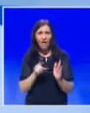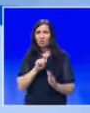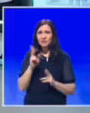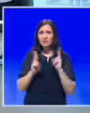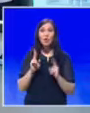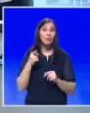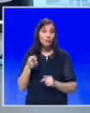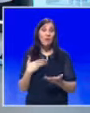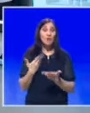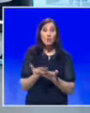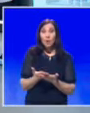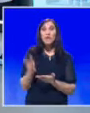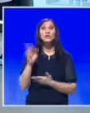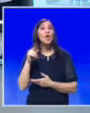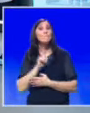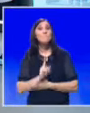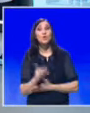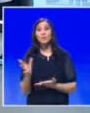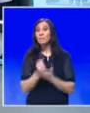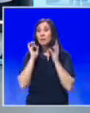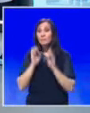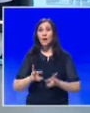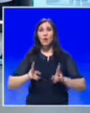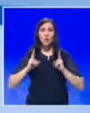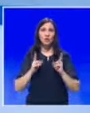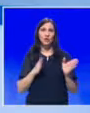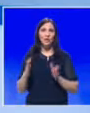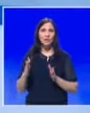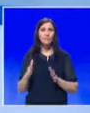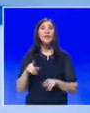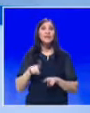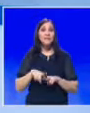това предлагаме и ще можем да намерим правилното решение. Искрен Арабаджиев, благодаря ви.